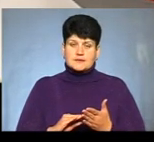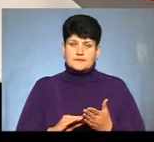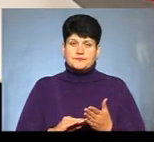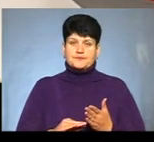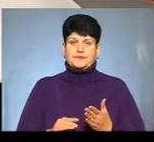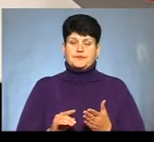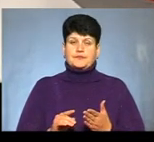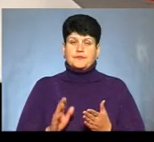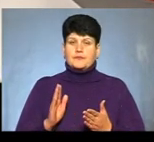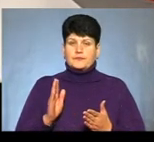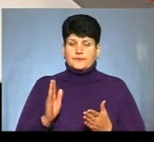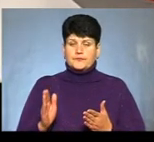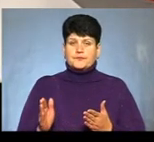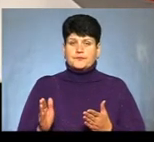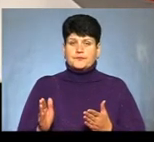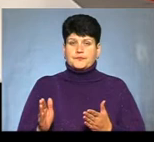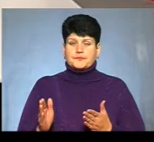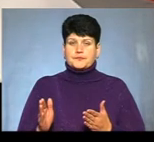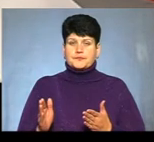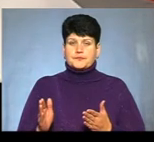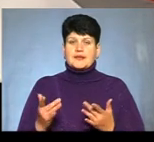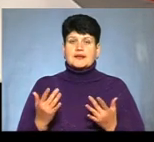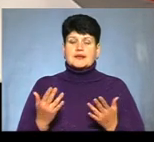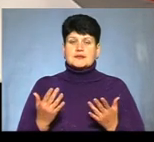бути обумовлено, скажімо,